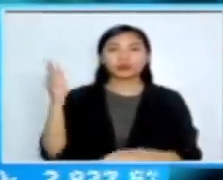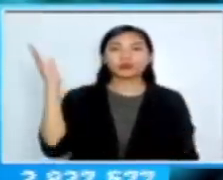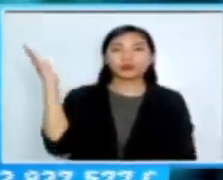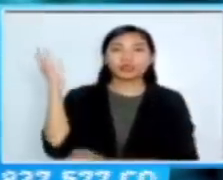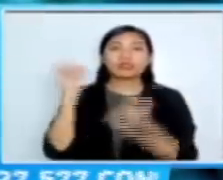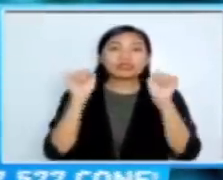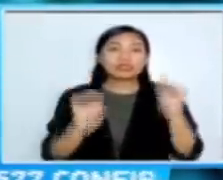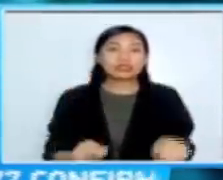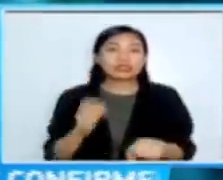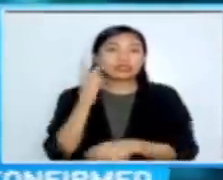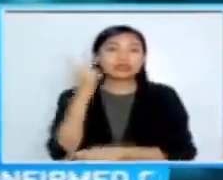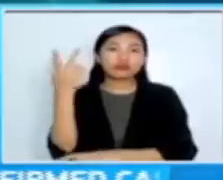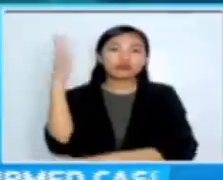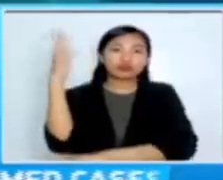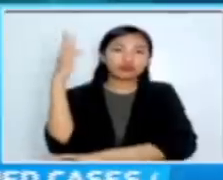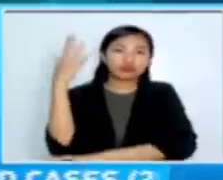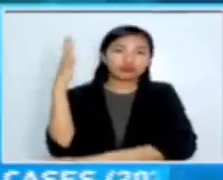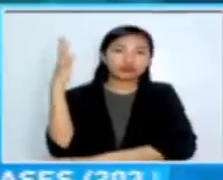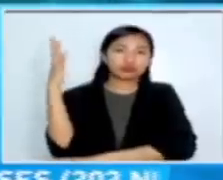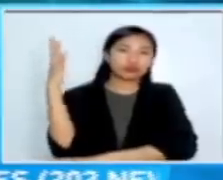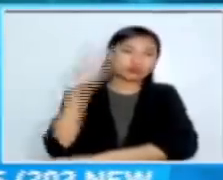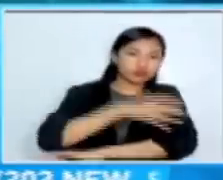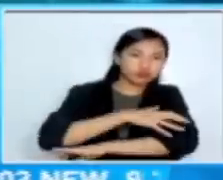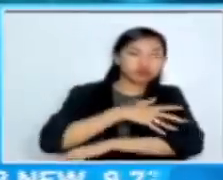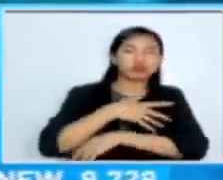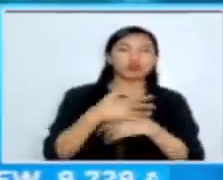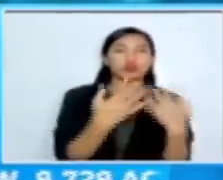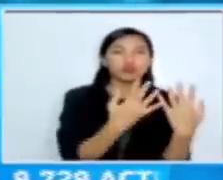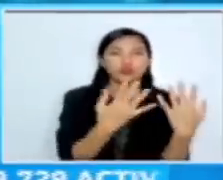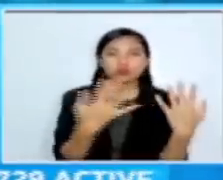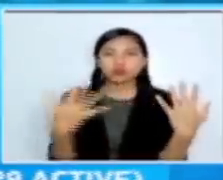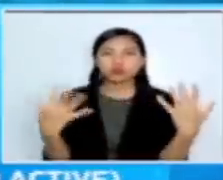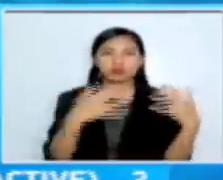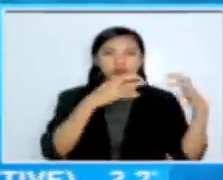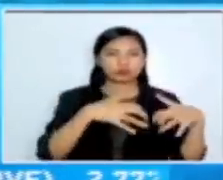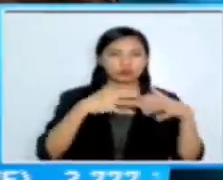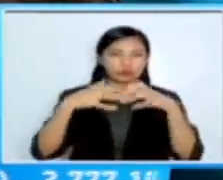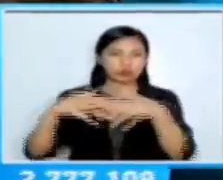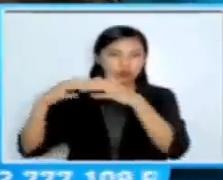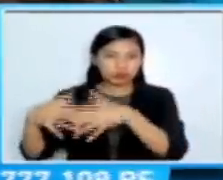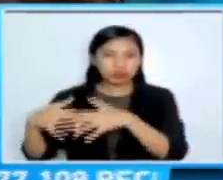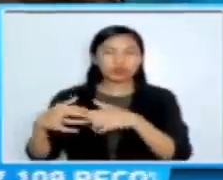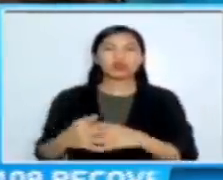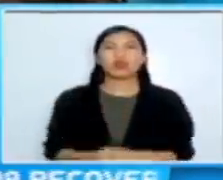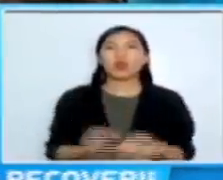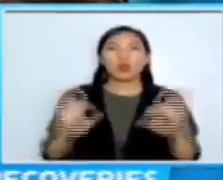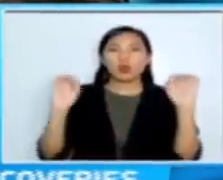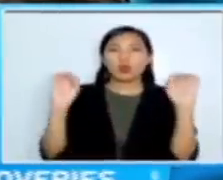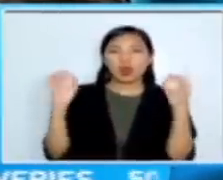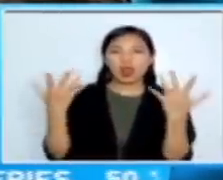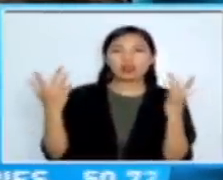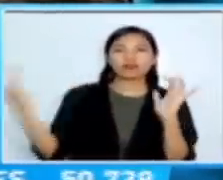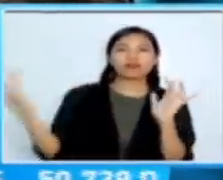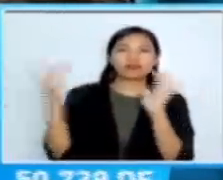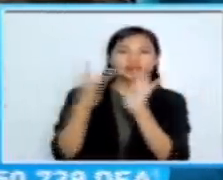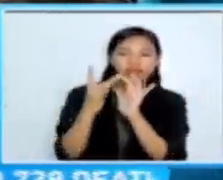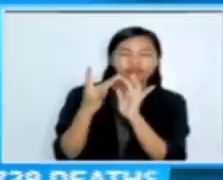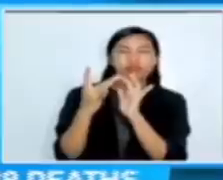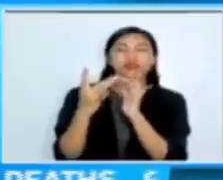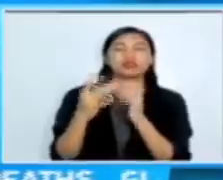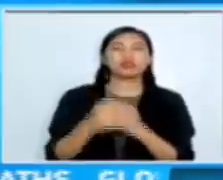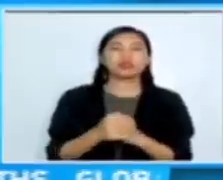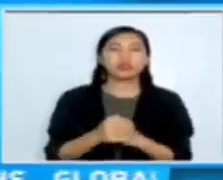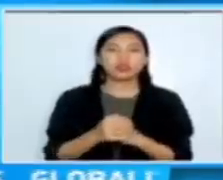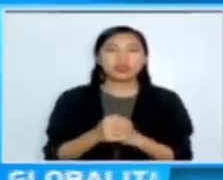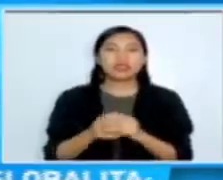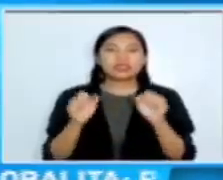nagtumbahang puno at sirang bakod sa ilang lugar sa bayan. Wala pa rin mobile signal sa lugar, kaya't nakikikonnect lang ang mga residente sa wifi